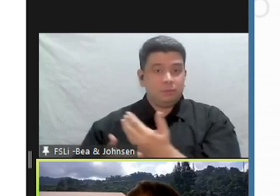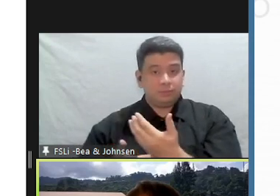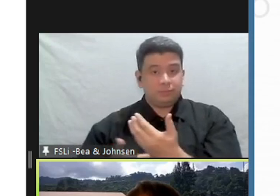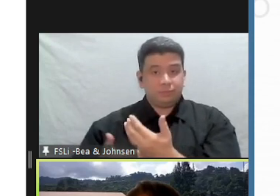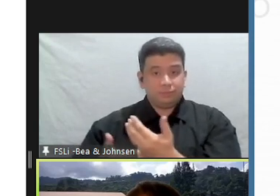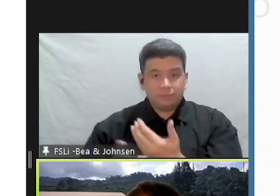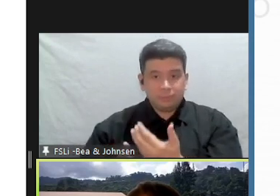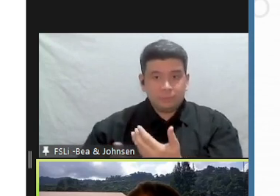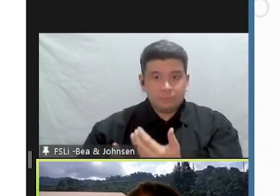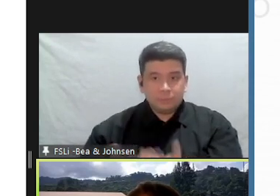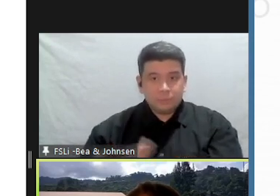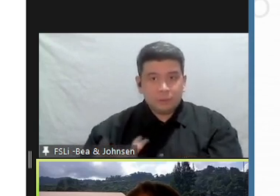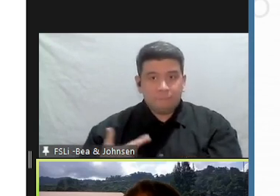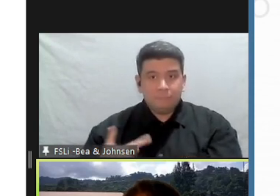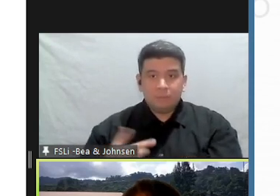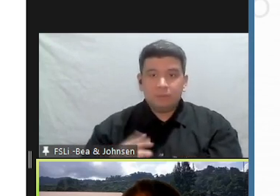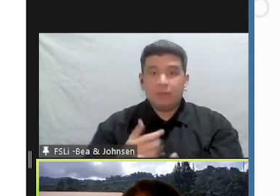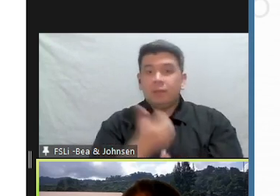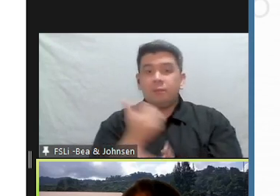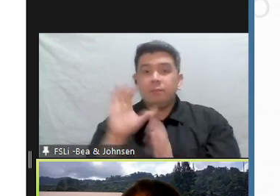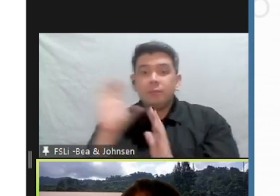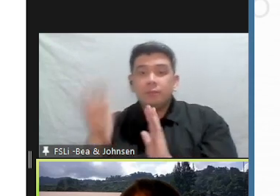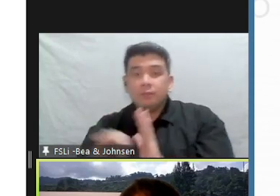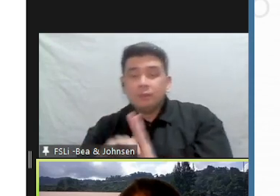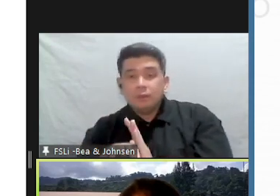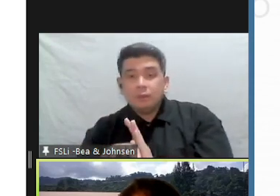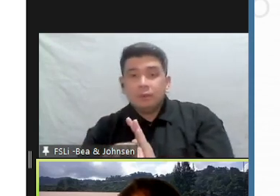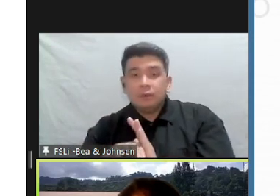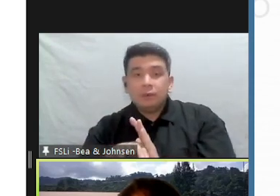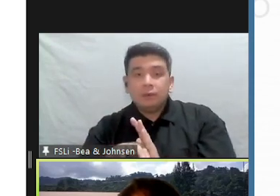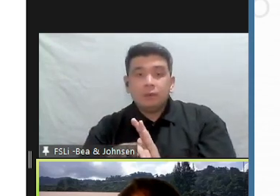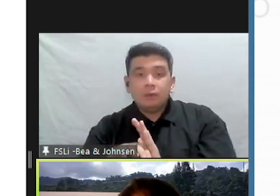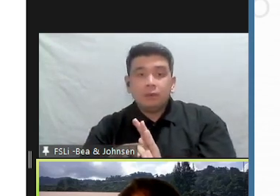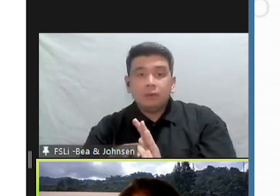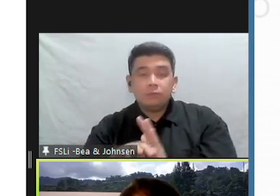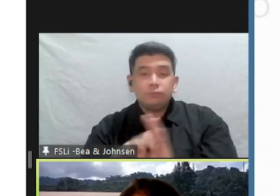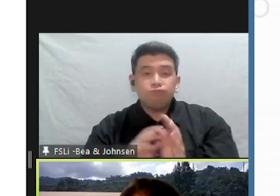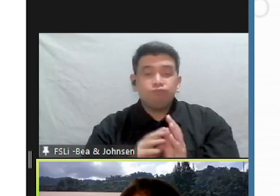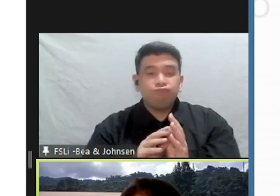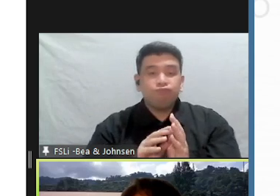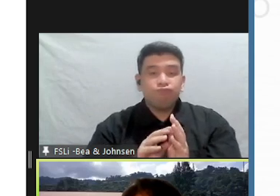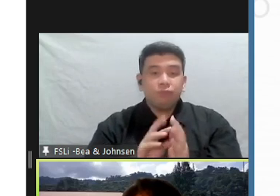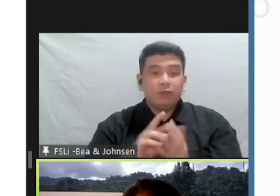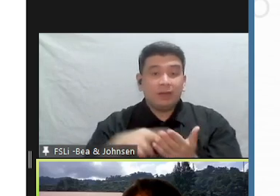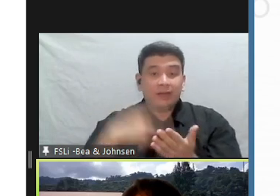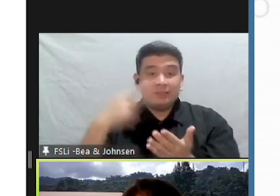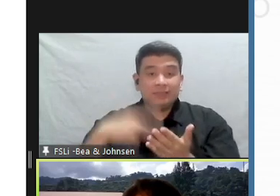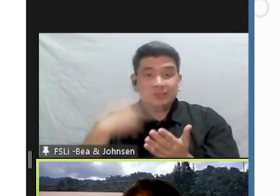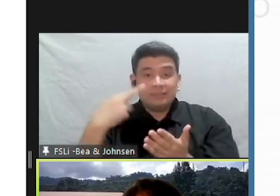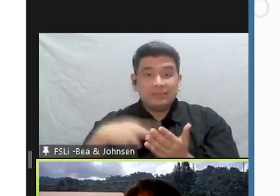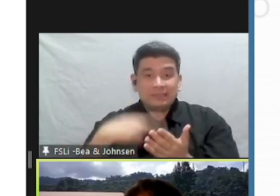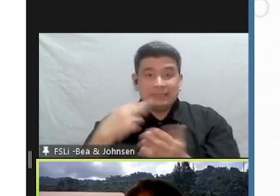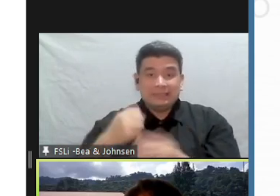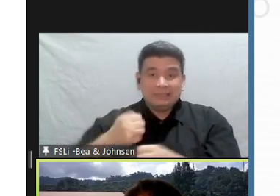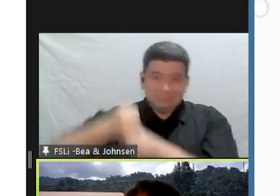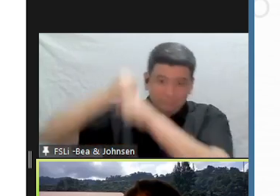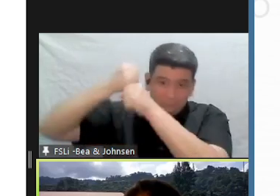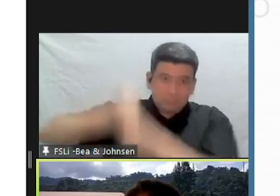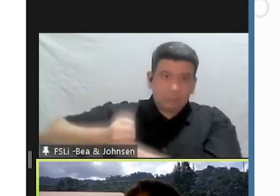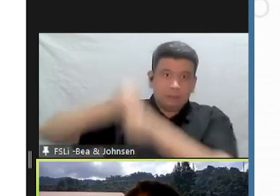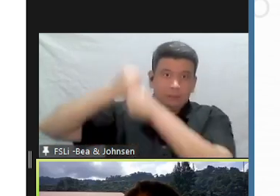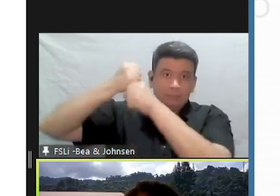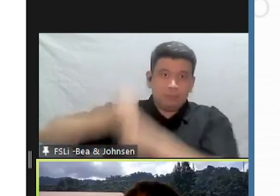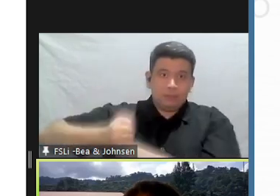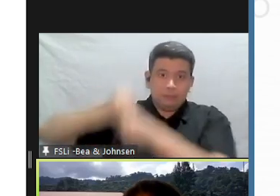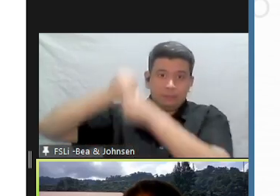magbayo ng palay. Meron tinatawag na ano na, na mga lugar, yung Dapayan, Bubunan, kung saan tinuturuan